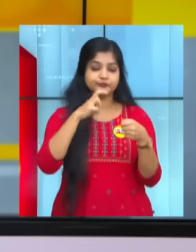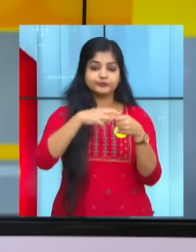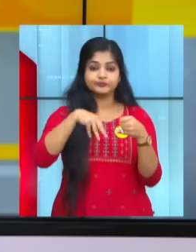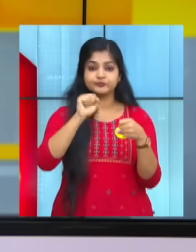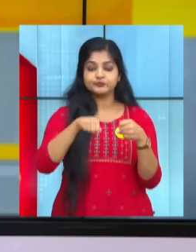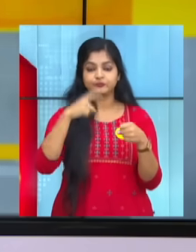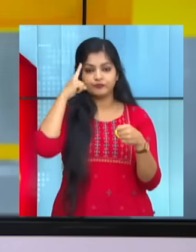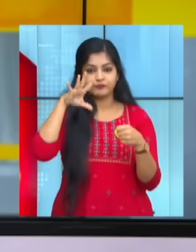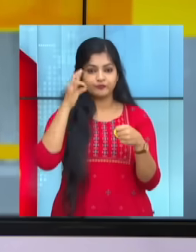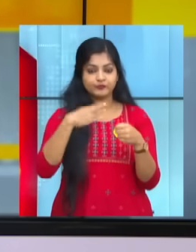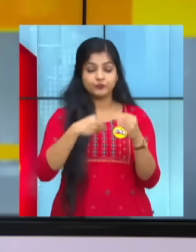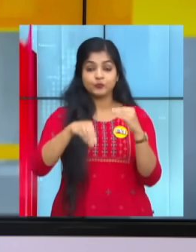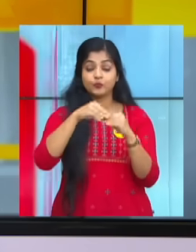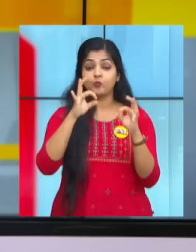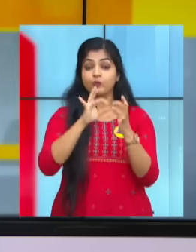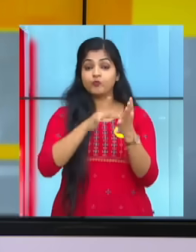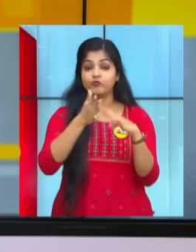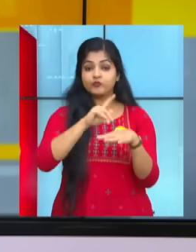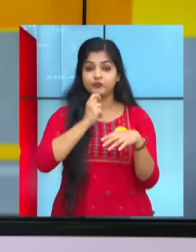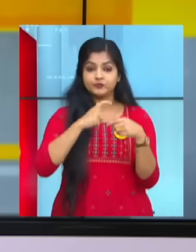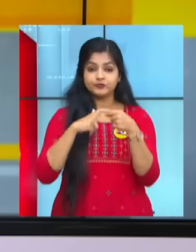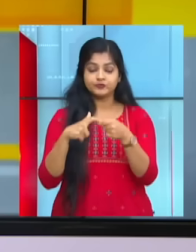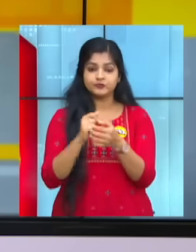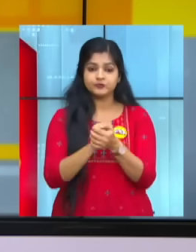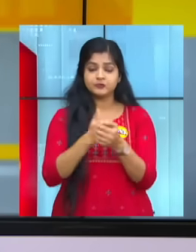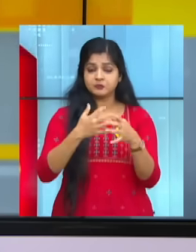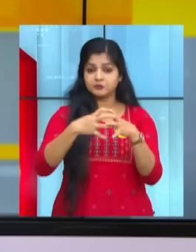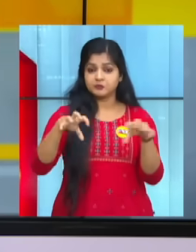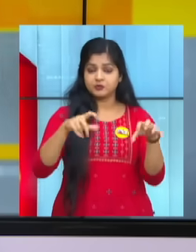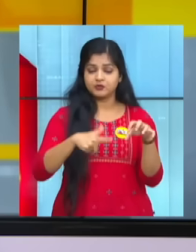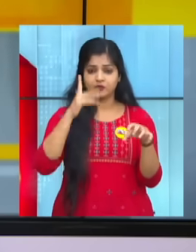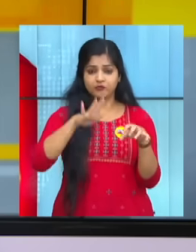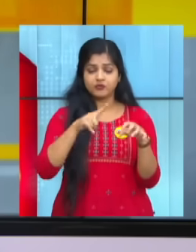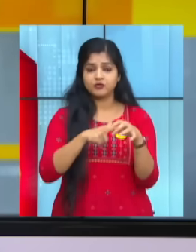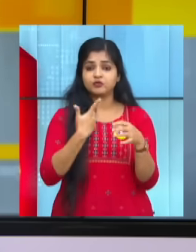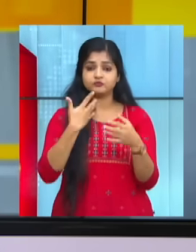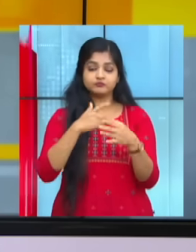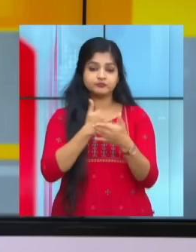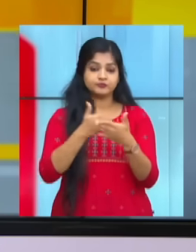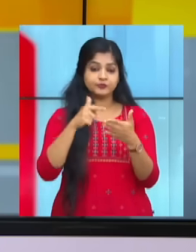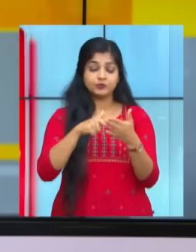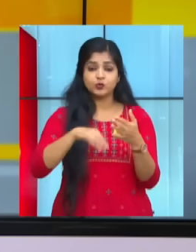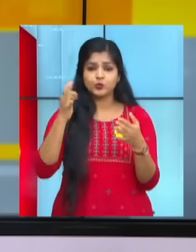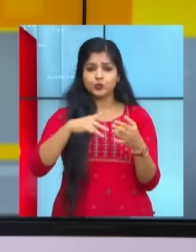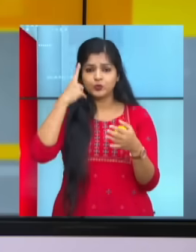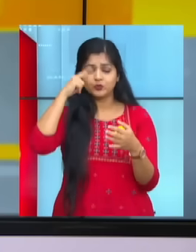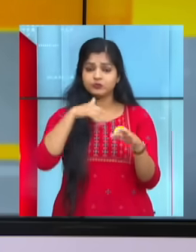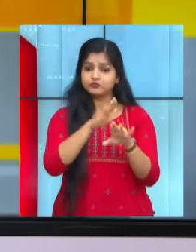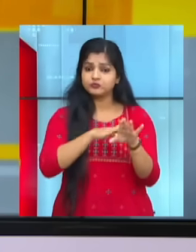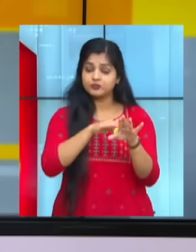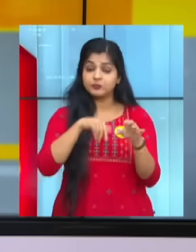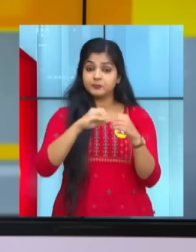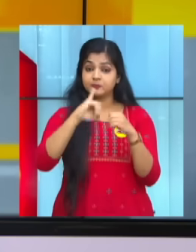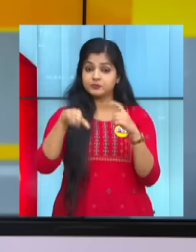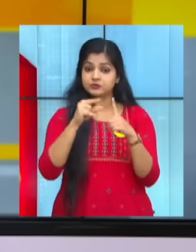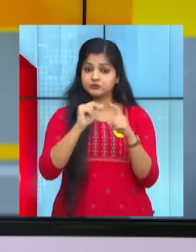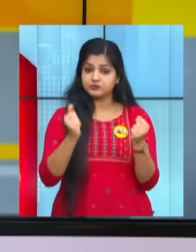ശ്രീനാഥ ചന്ദ്രൻ മുംബൈയിൽ നിന്ന് ചേർന്ന് കൂടുതൽ വിവരങ്ങളുമായി ശ്രീനാഥ അങ്ങനെ ഒരു പിളർപ്പ് ഒഴിവാക്കുന്നു എന്താണ് ഈ പുതിയ തീരുമാനത്തിന് പിന്നിൽ അനുനയ ശ്രമങ്ങൾ ബിജെപിയുടെ